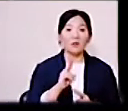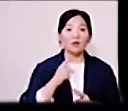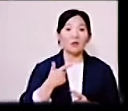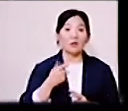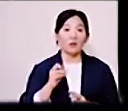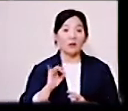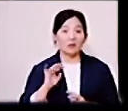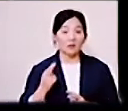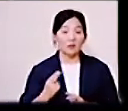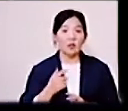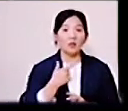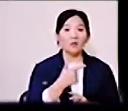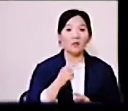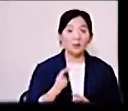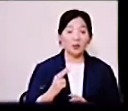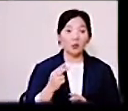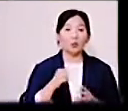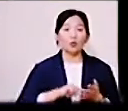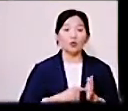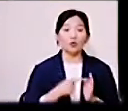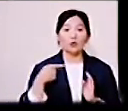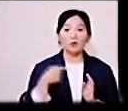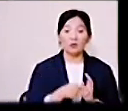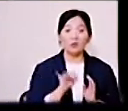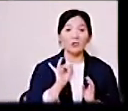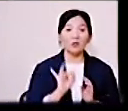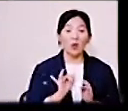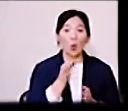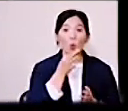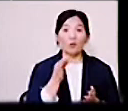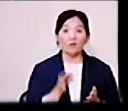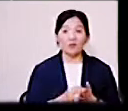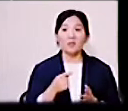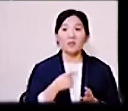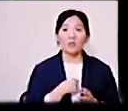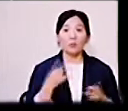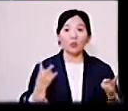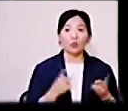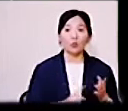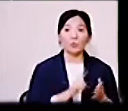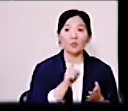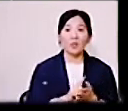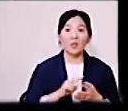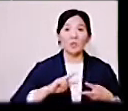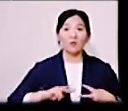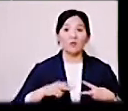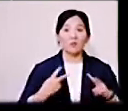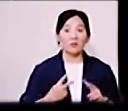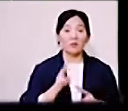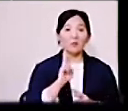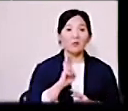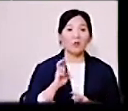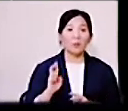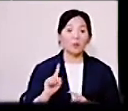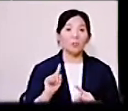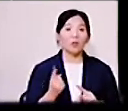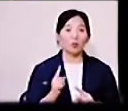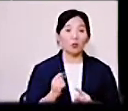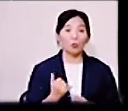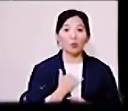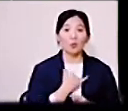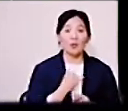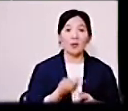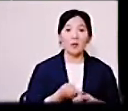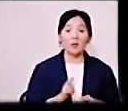в герцы, умножив на 1000. И в ответе нам нужно обязательно перевести в килобайты, потому что у нас